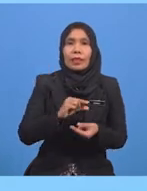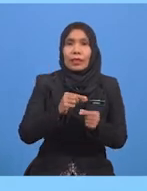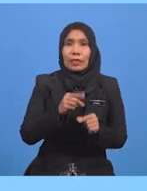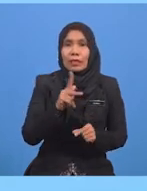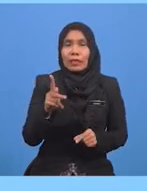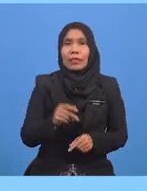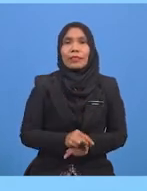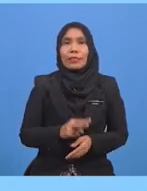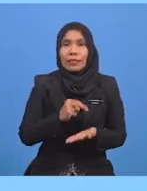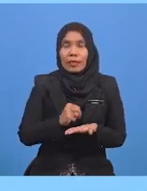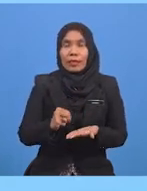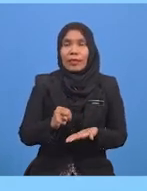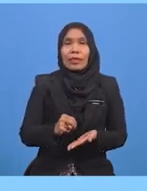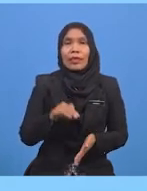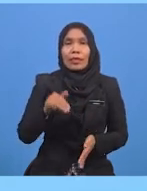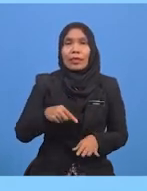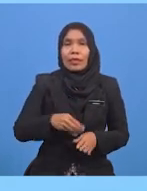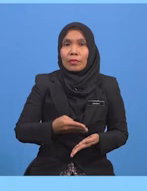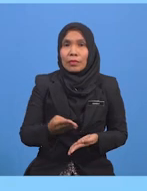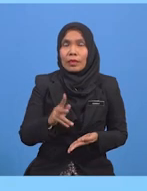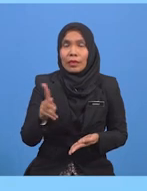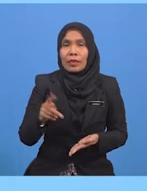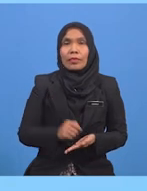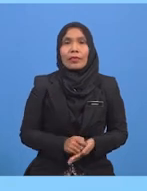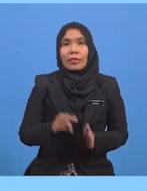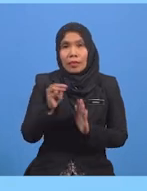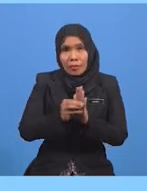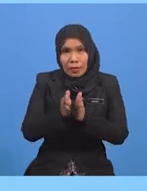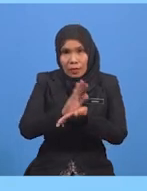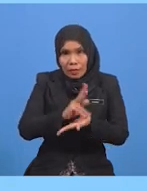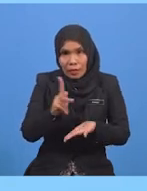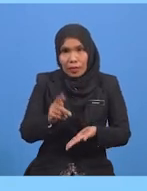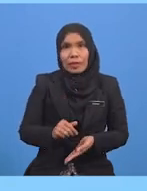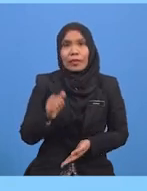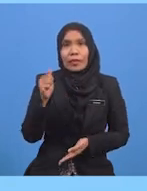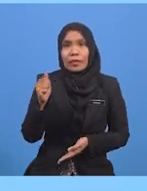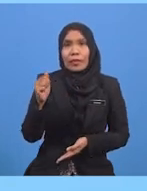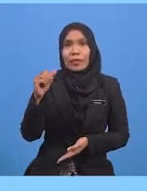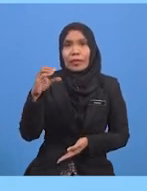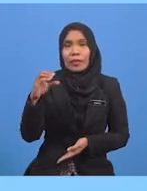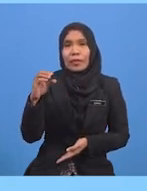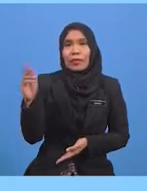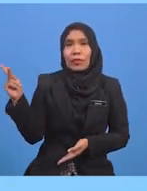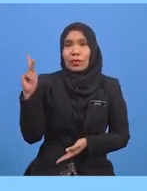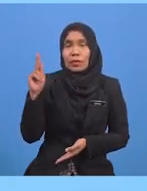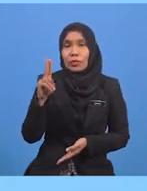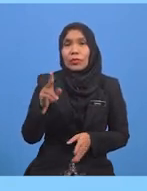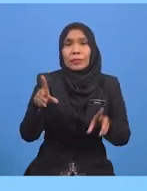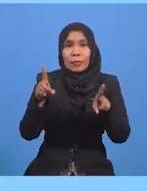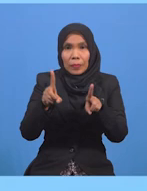yang diberikan menjadikan AC kuasa 2 sama